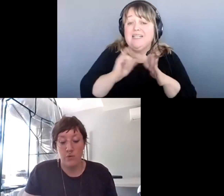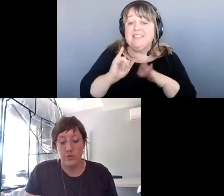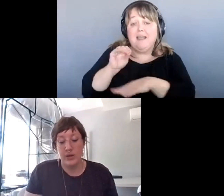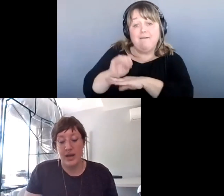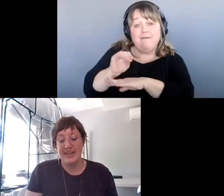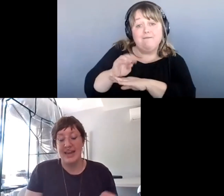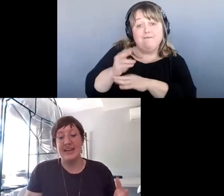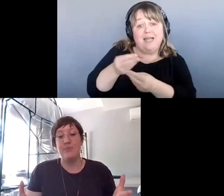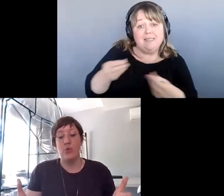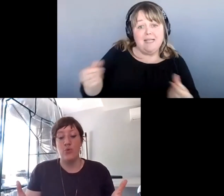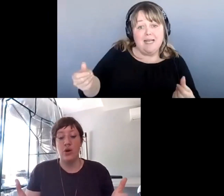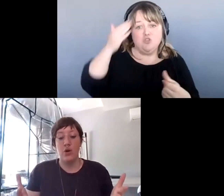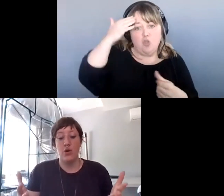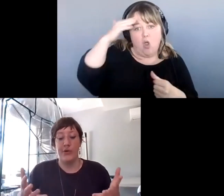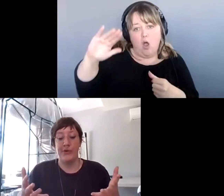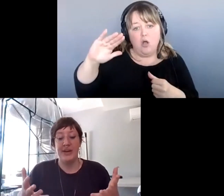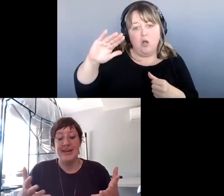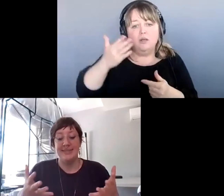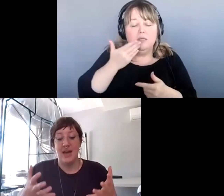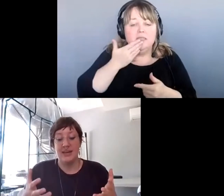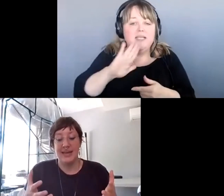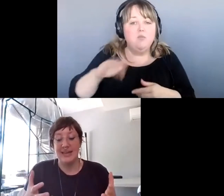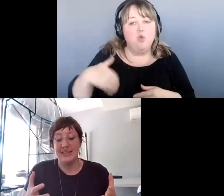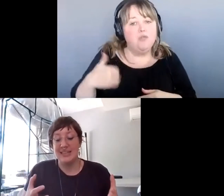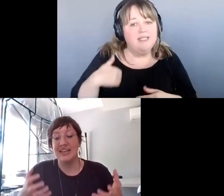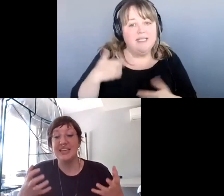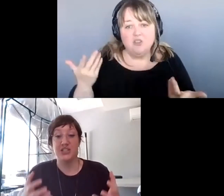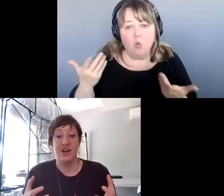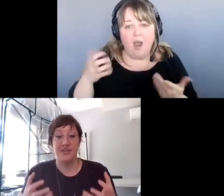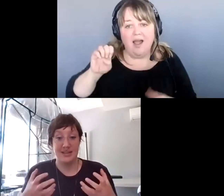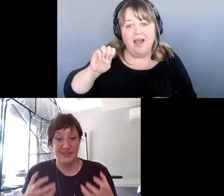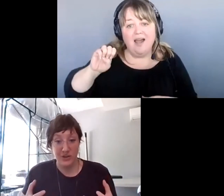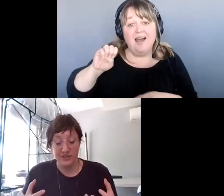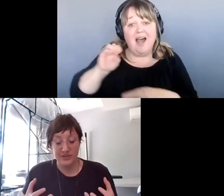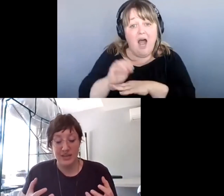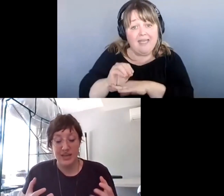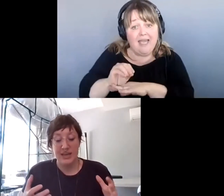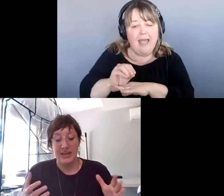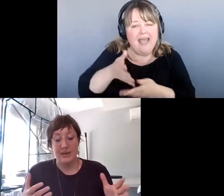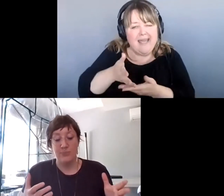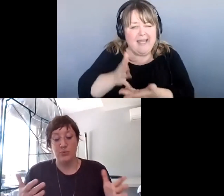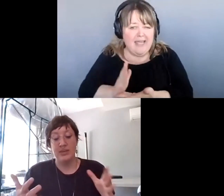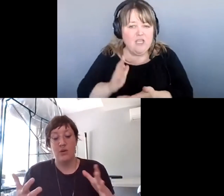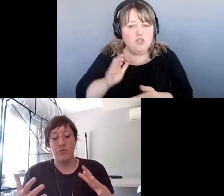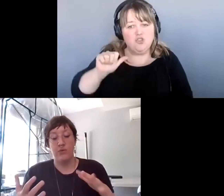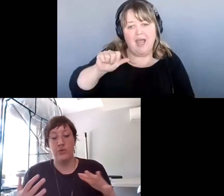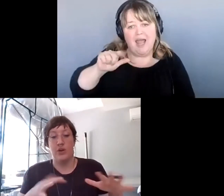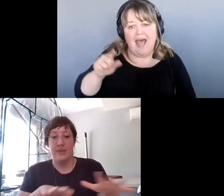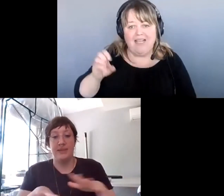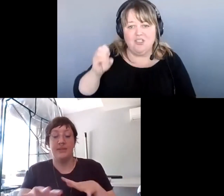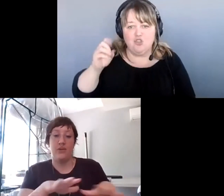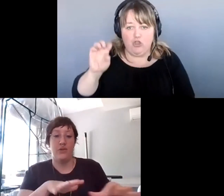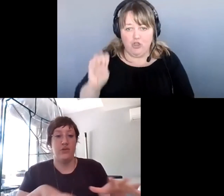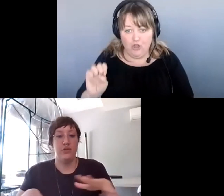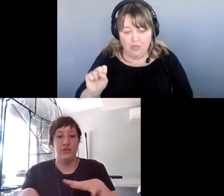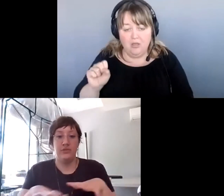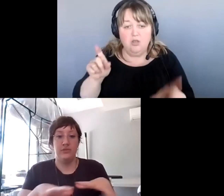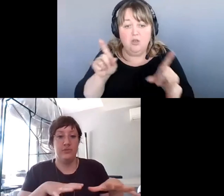dehors, on va y aller pour un engrais qui est riche en azote et puis on va le